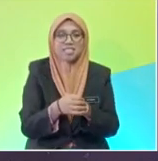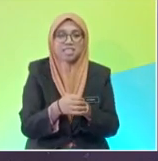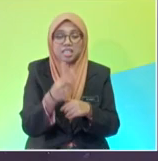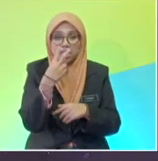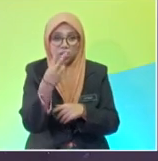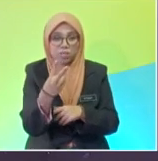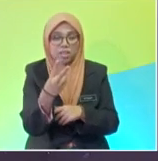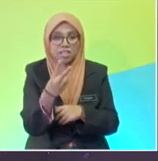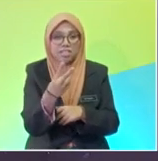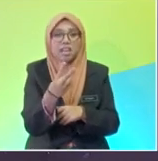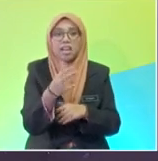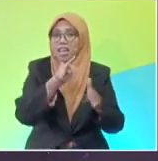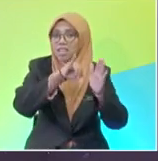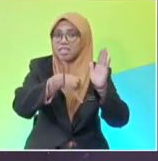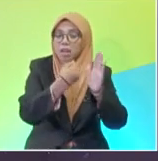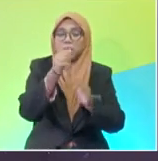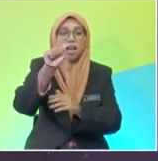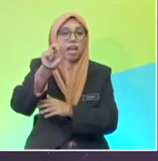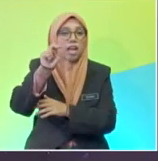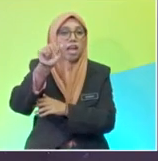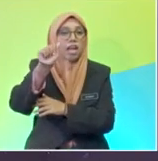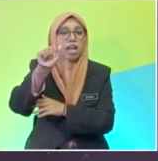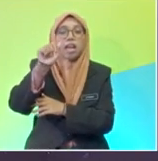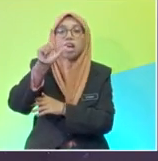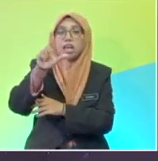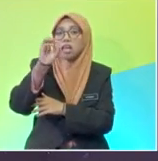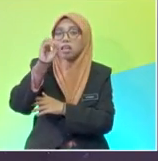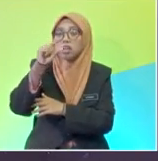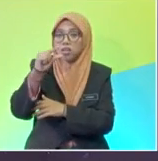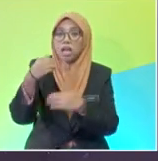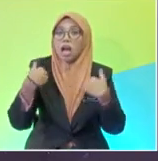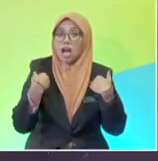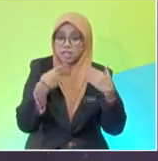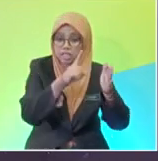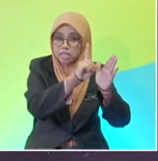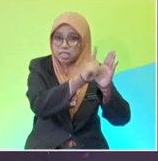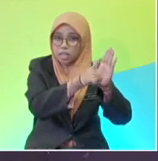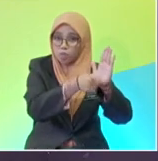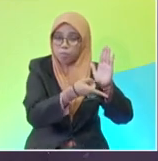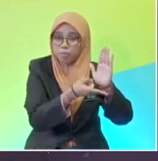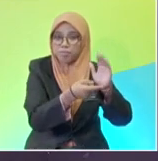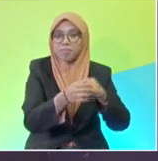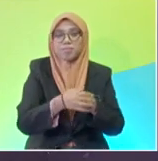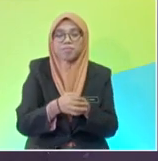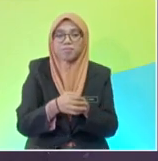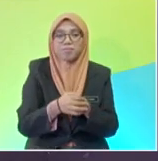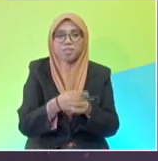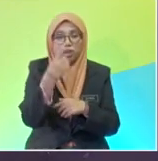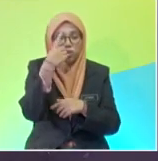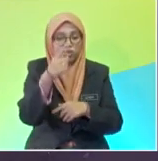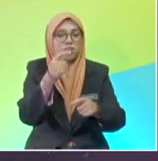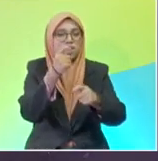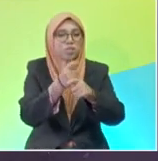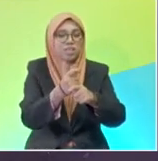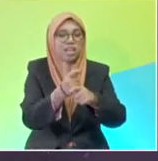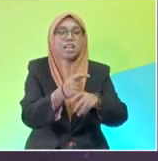jam analog, dia ada jarum panjang dan jarum pendek yang menentukan masa, yang menentukan jam dan dan juga